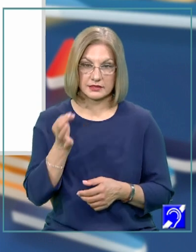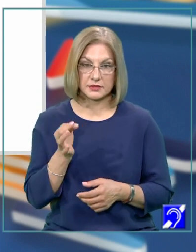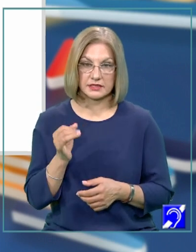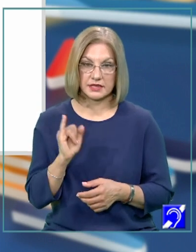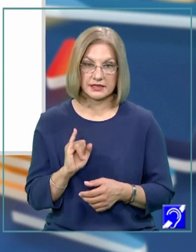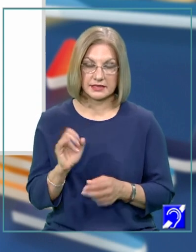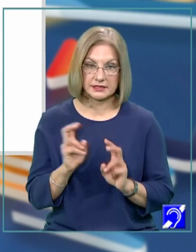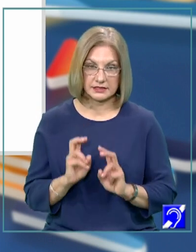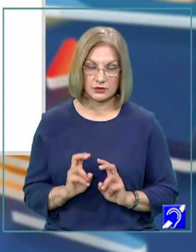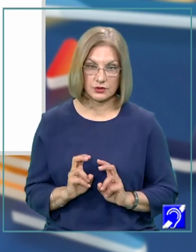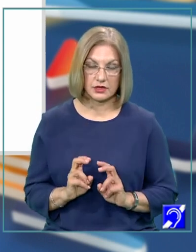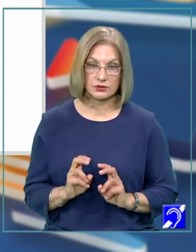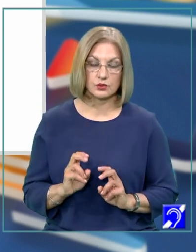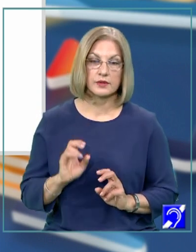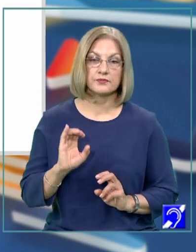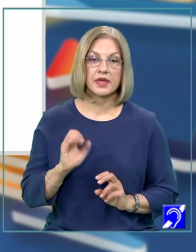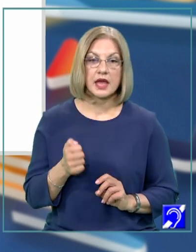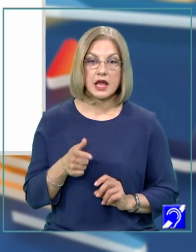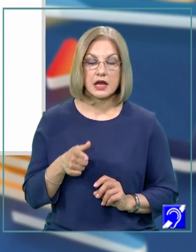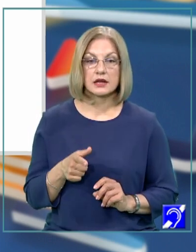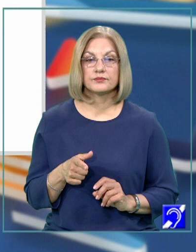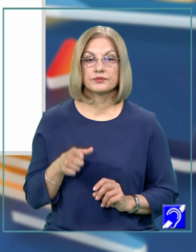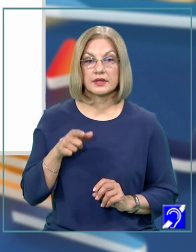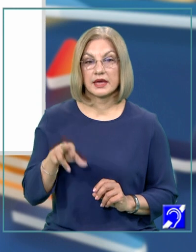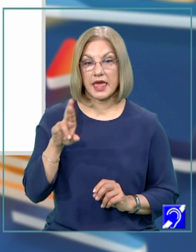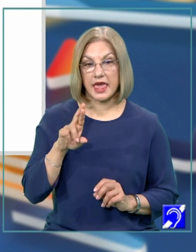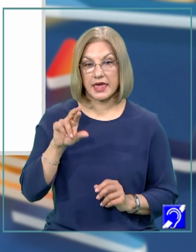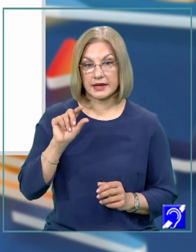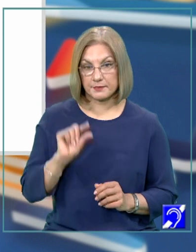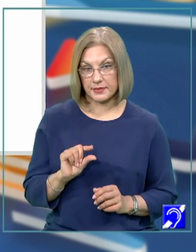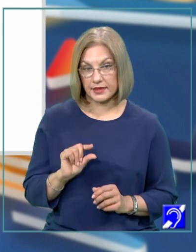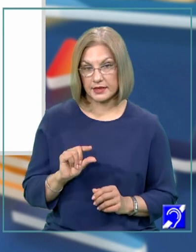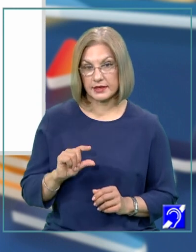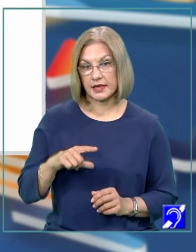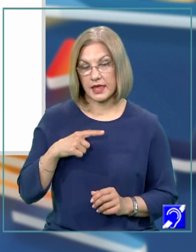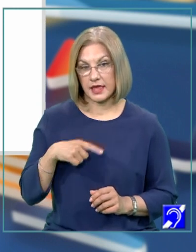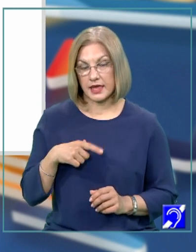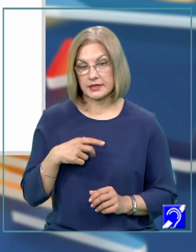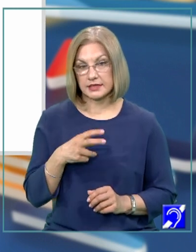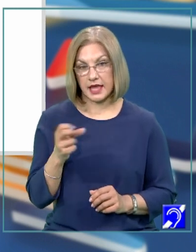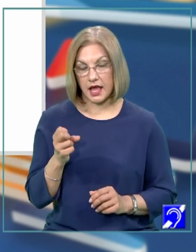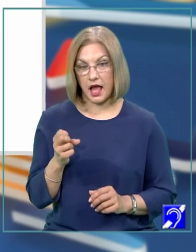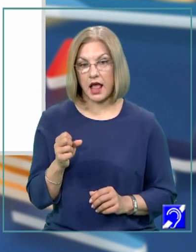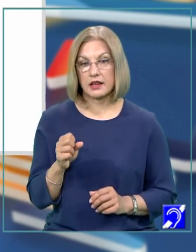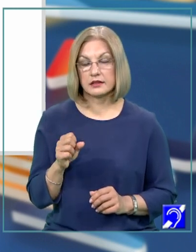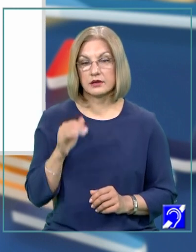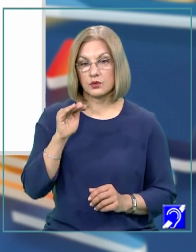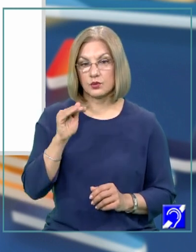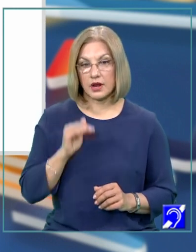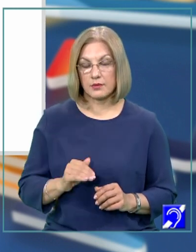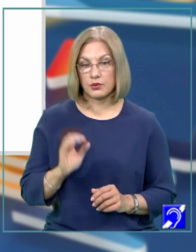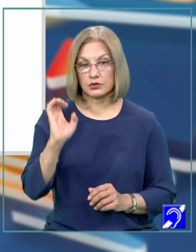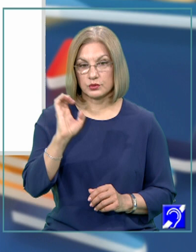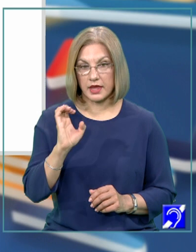curentului că în acest caz rezistența eerbeek este egală cu raportul dintre tensiunea